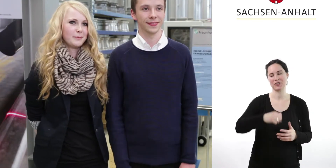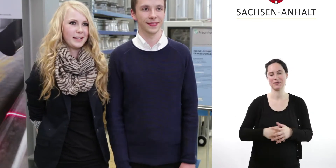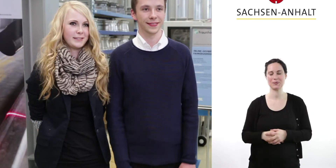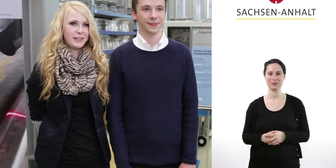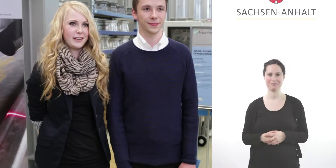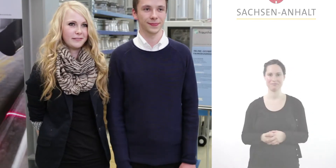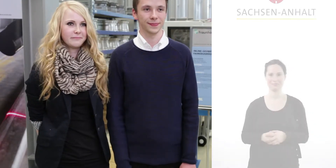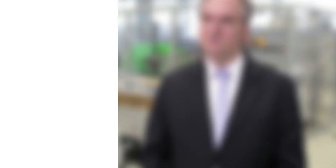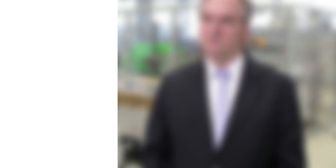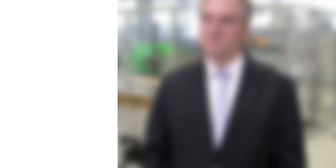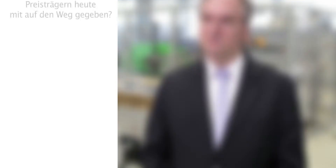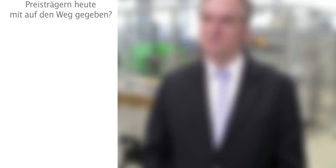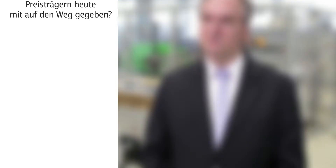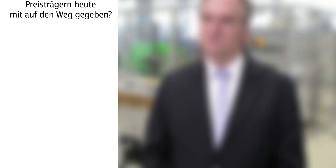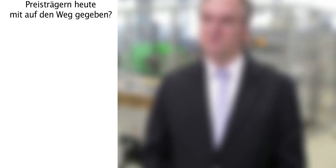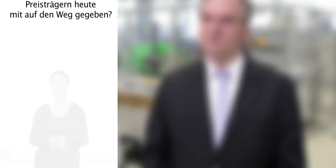unseren Sieg im Landesfinale.